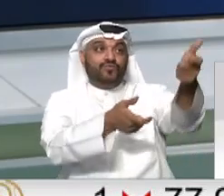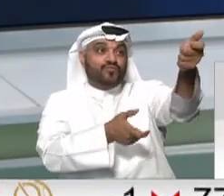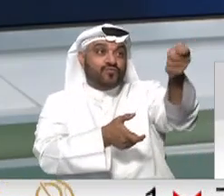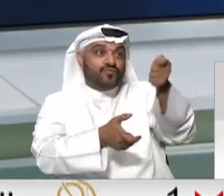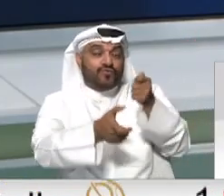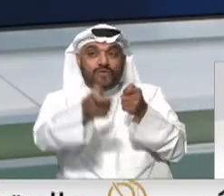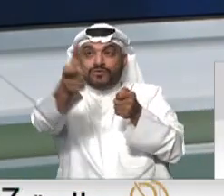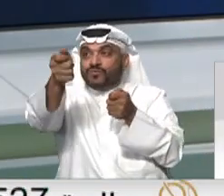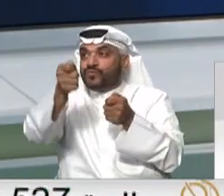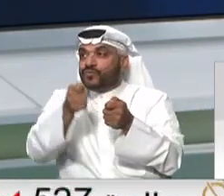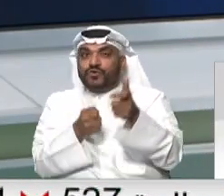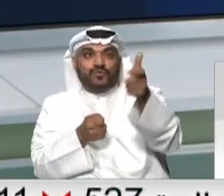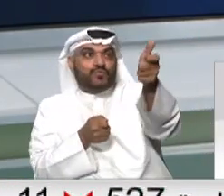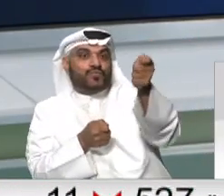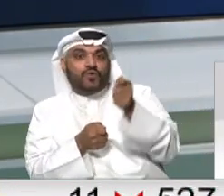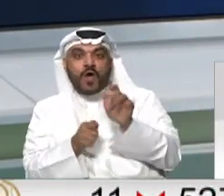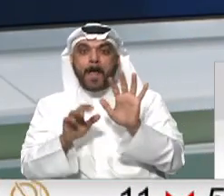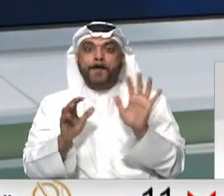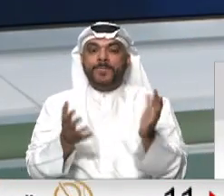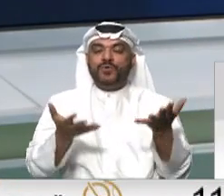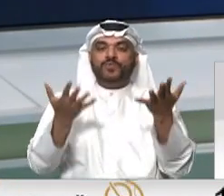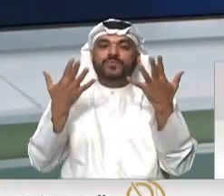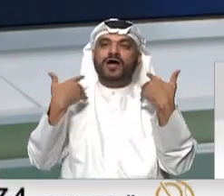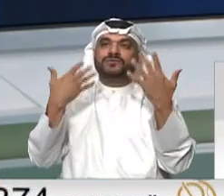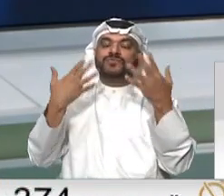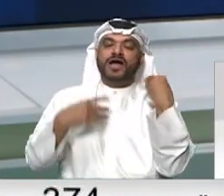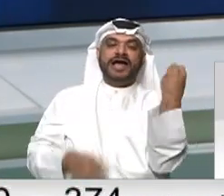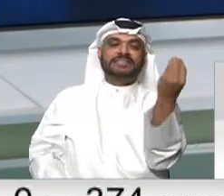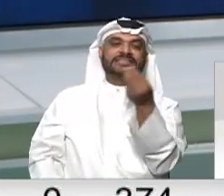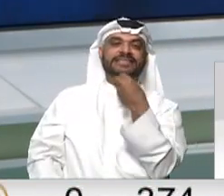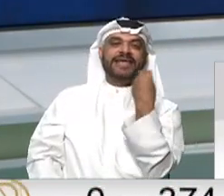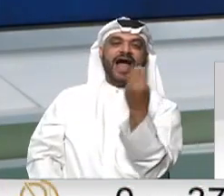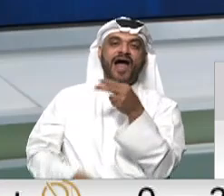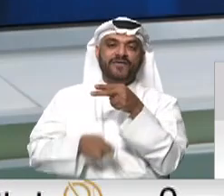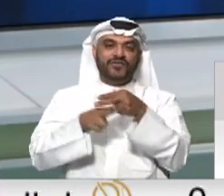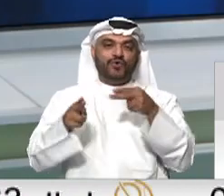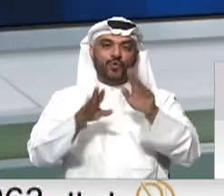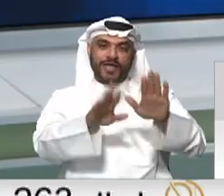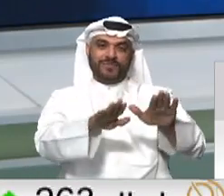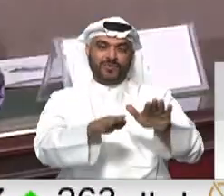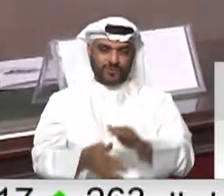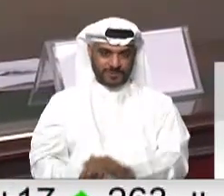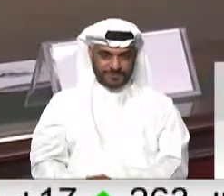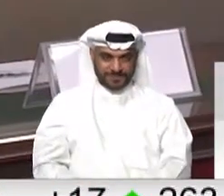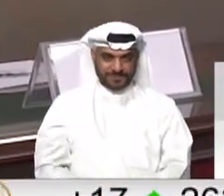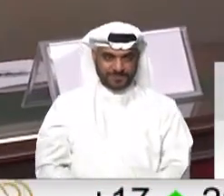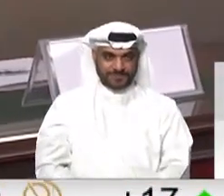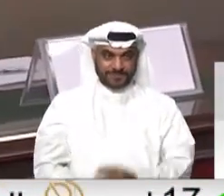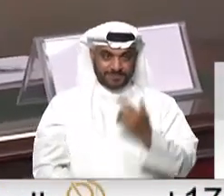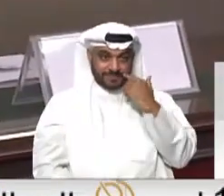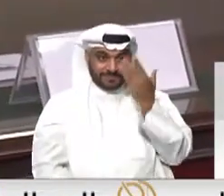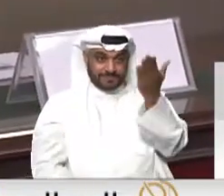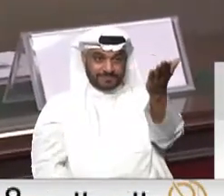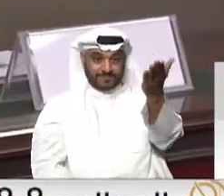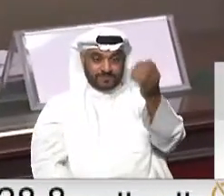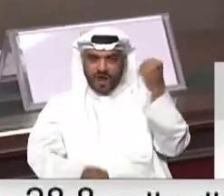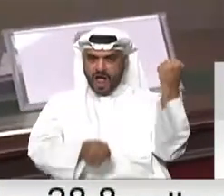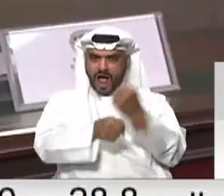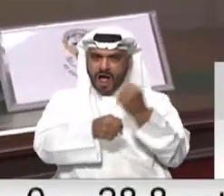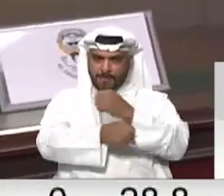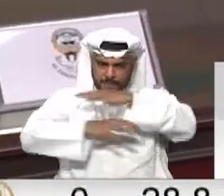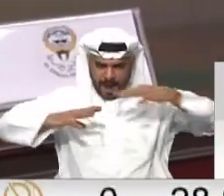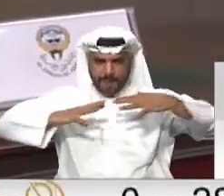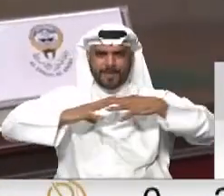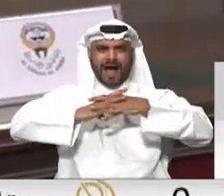جديده من خلال التنسيق والتشاور مع مختلف الجهات المعنيه بهدف توحيد الجهود